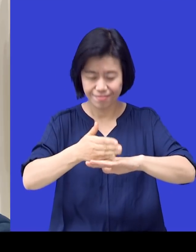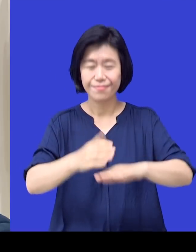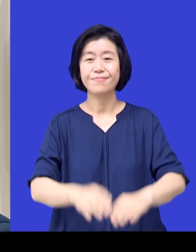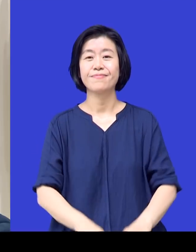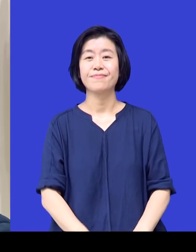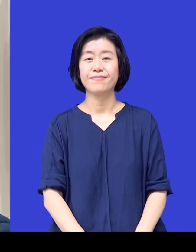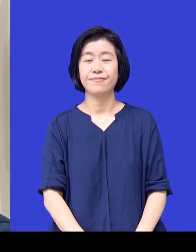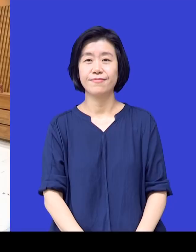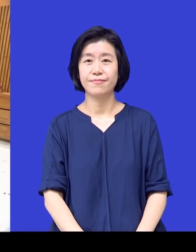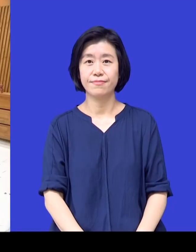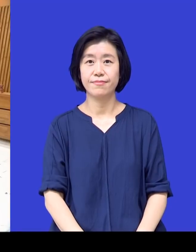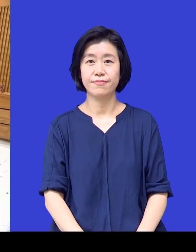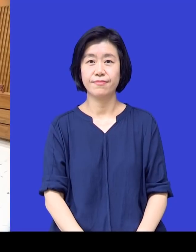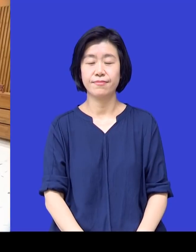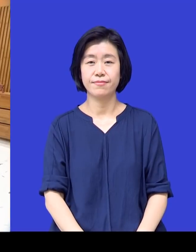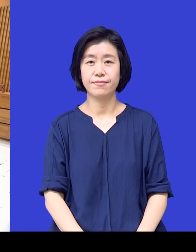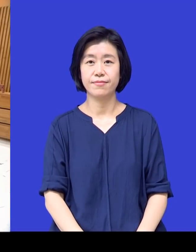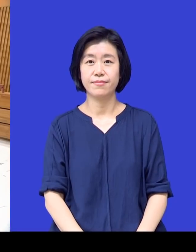감사합니다.